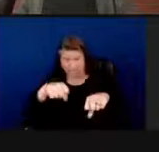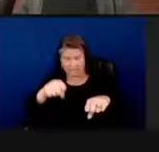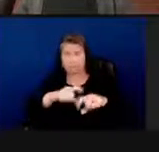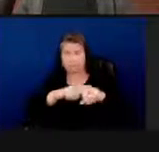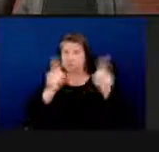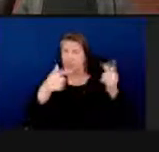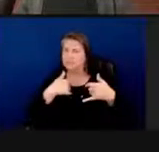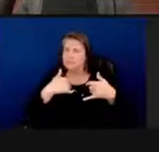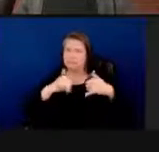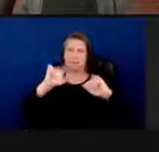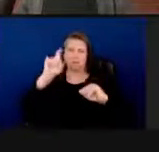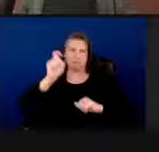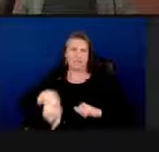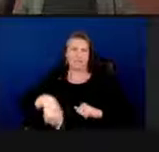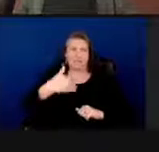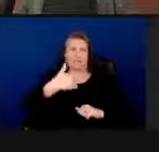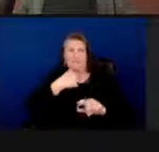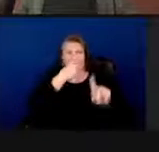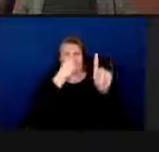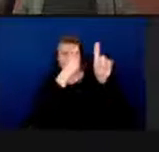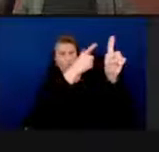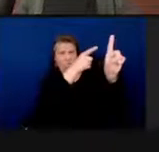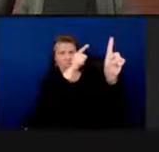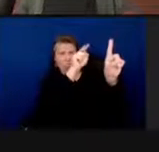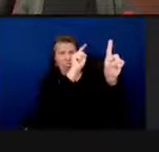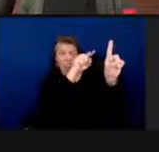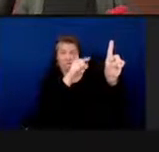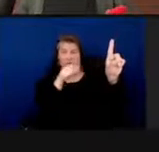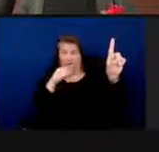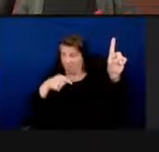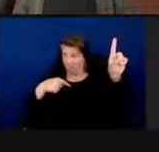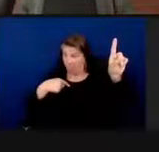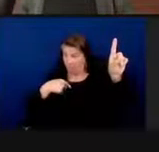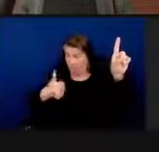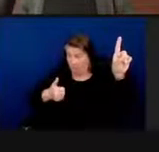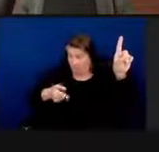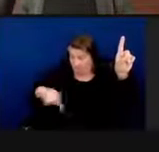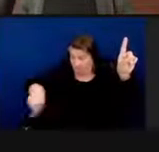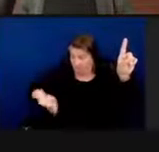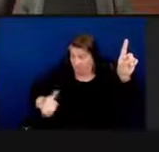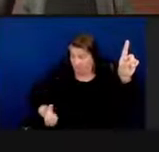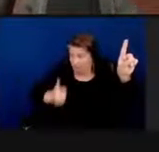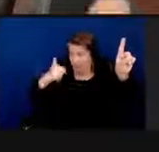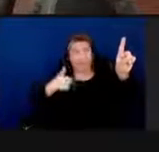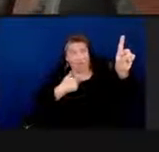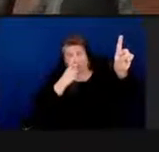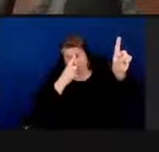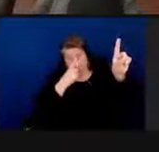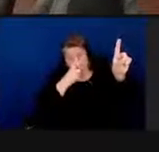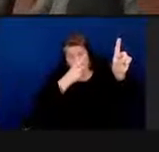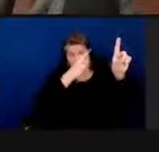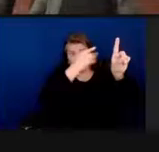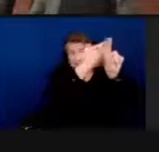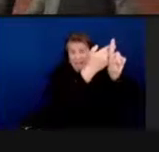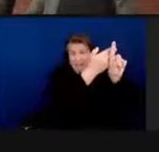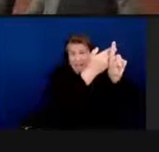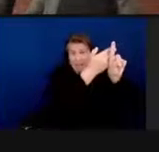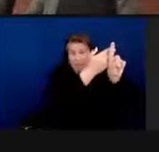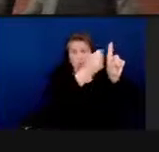مع المدارس، ولكن يجب علينا أن نبقي وجهتنا إلى الأمام. هل هذا الأمر يقودنا